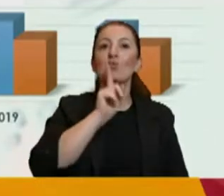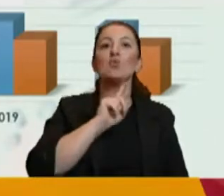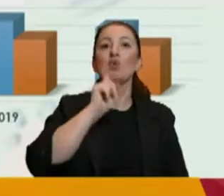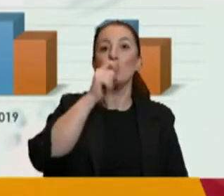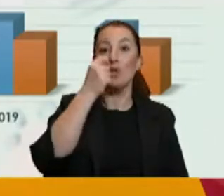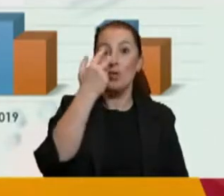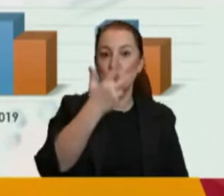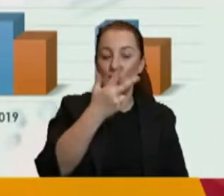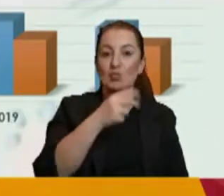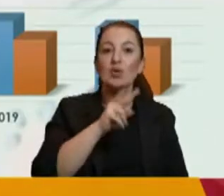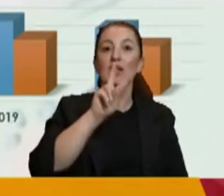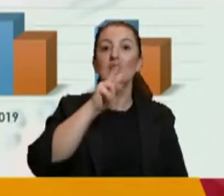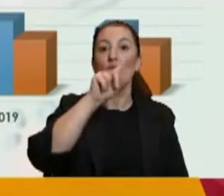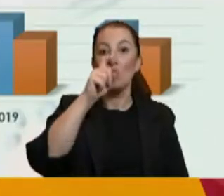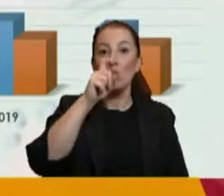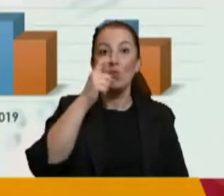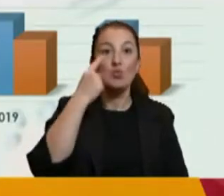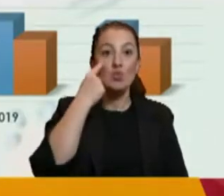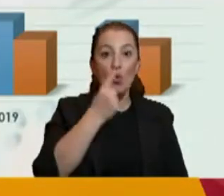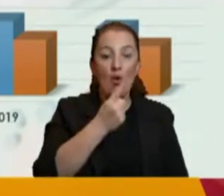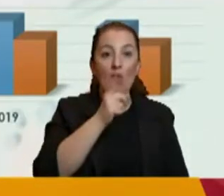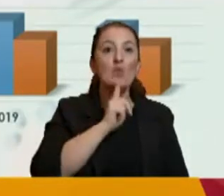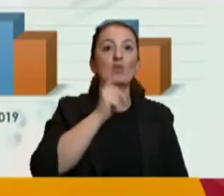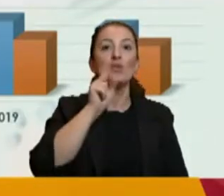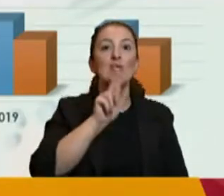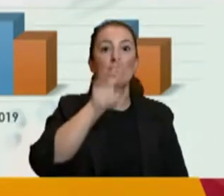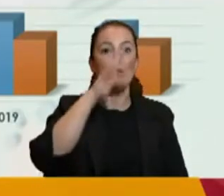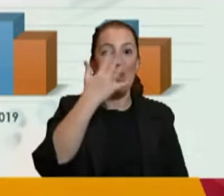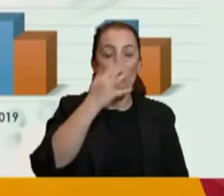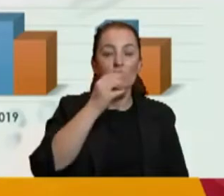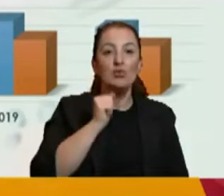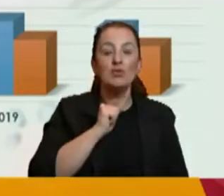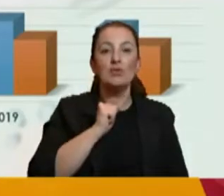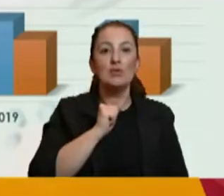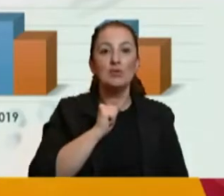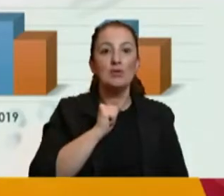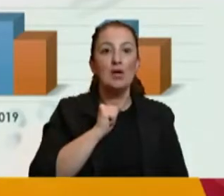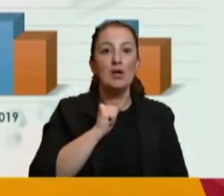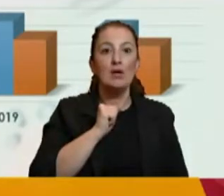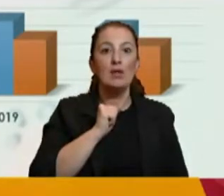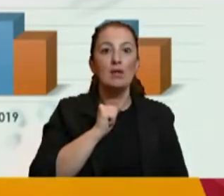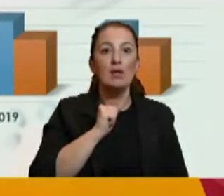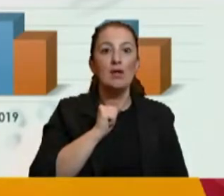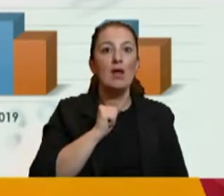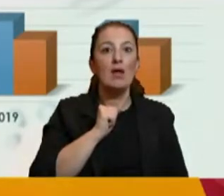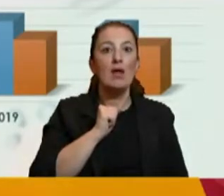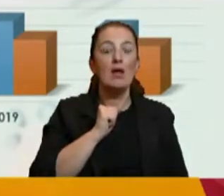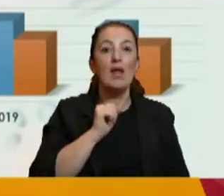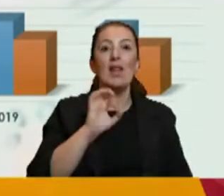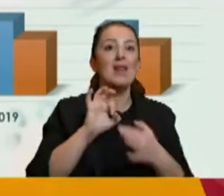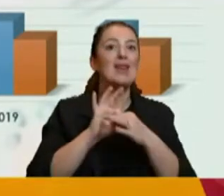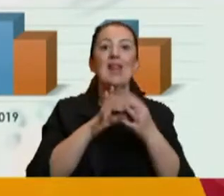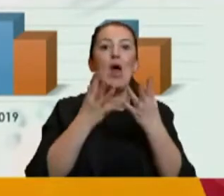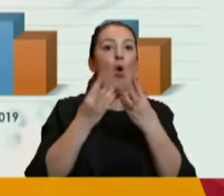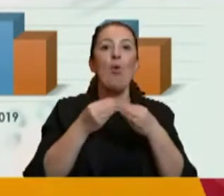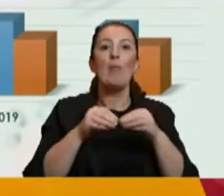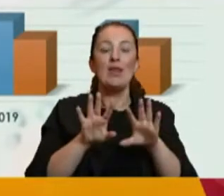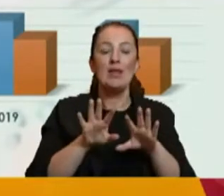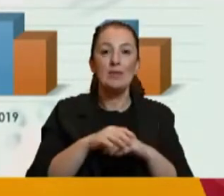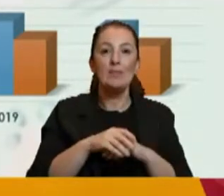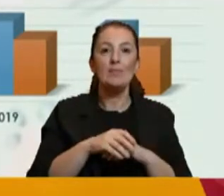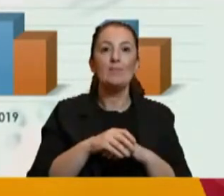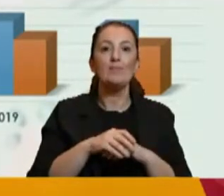93 2019'da yüzde yetmiş beş Sen neden gerçekleşmedi Çok